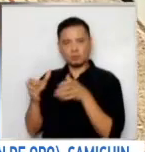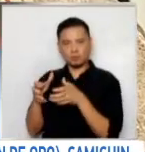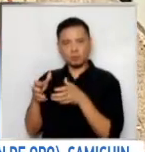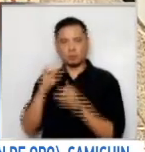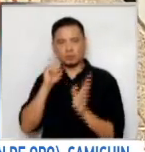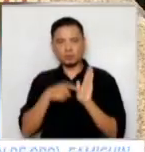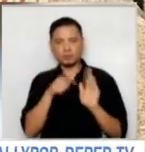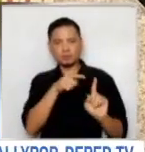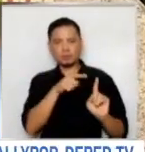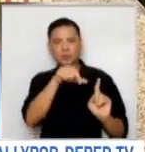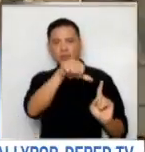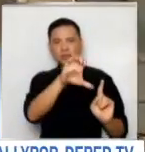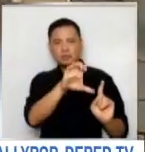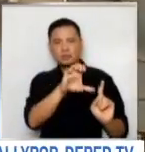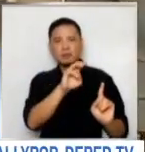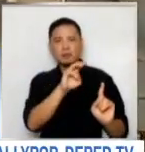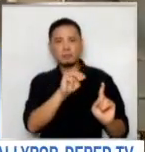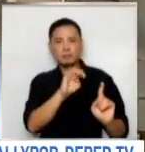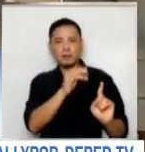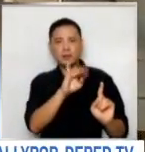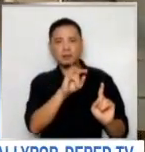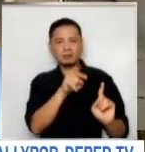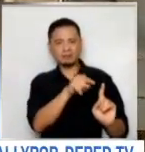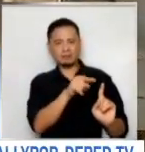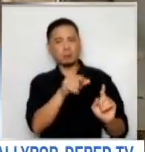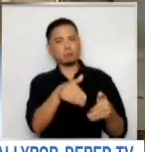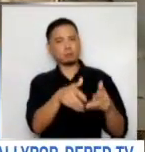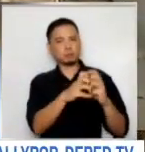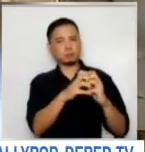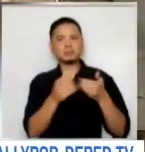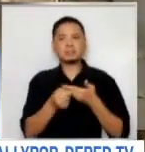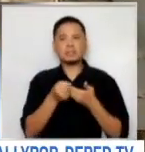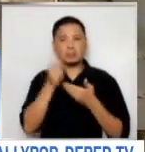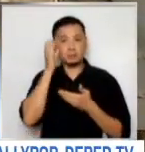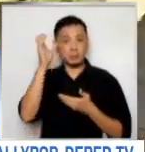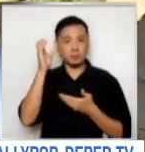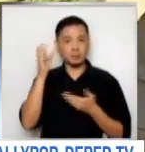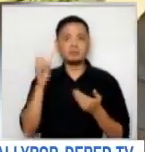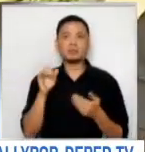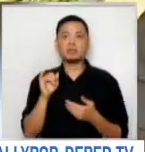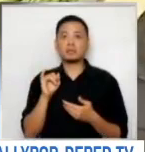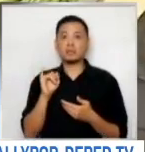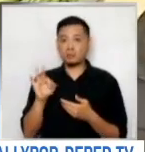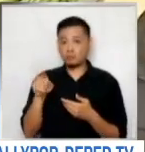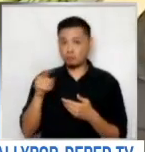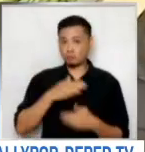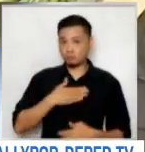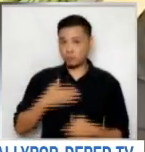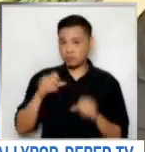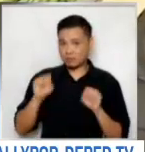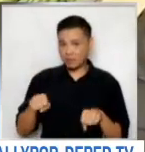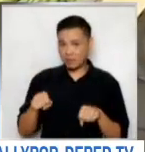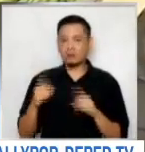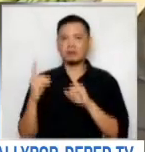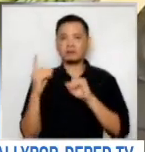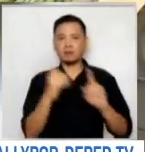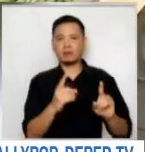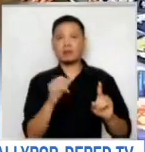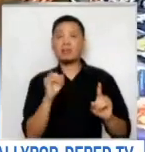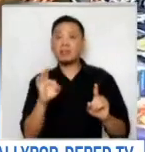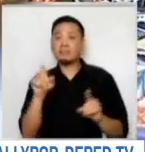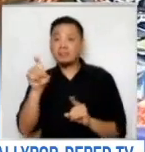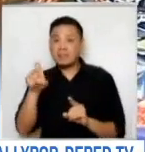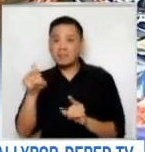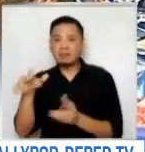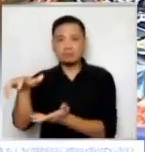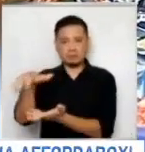sa Quezon City. Simple lang ang konsepto. Magbigay ayon sa kakayahan at kumuha batay sa pangangailangan. Noong unang